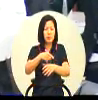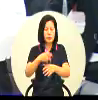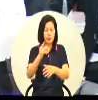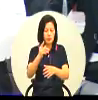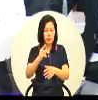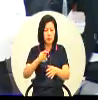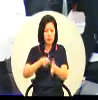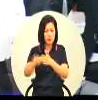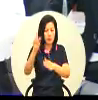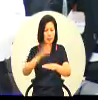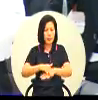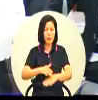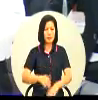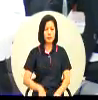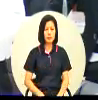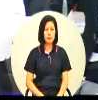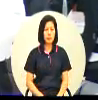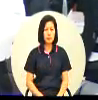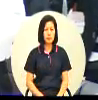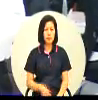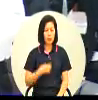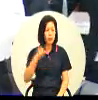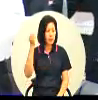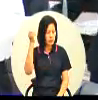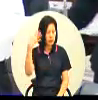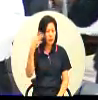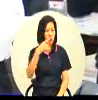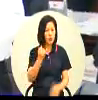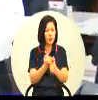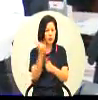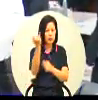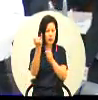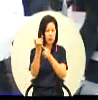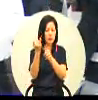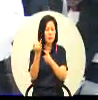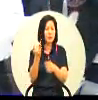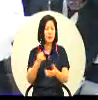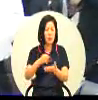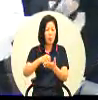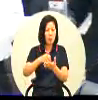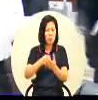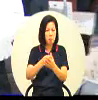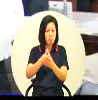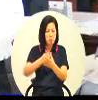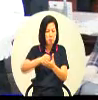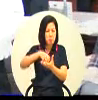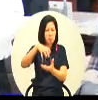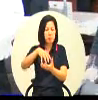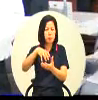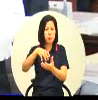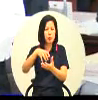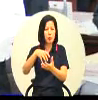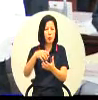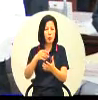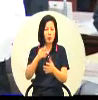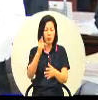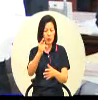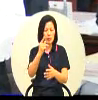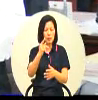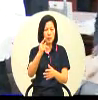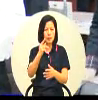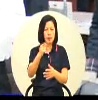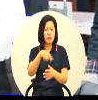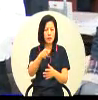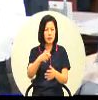话，对不起，我不是侦探哦，但是我是耳闻你的夫人是肿瘤科权威。好，面对今天